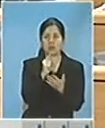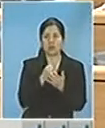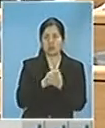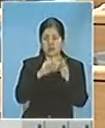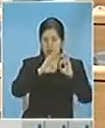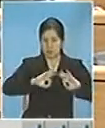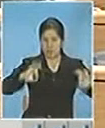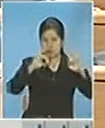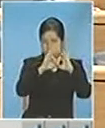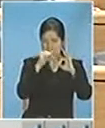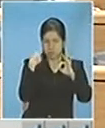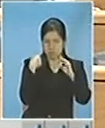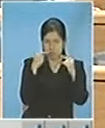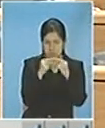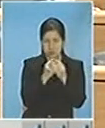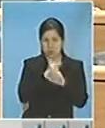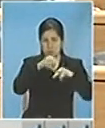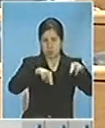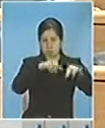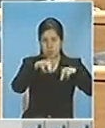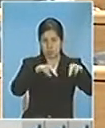รักษาภาษาไทยไว้